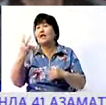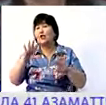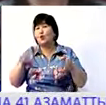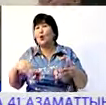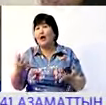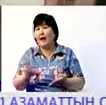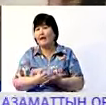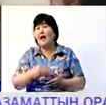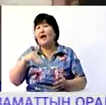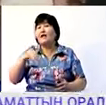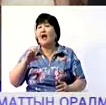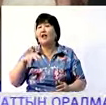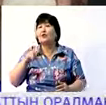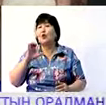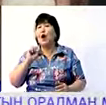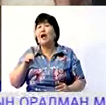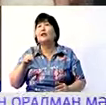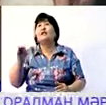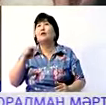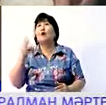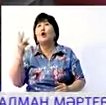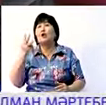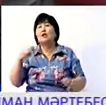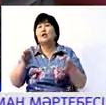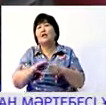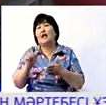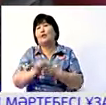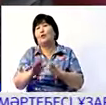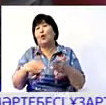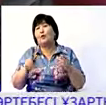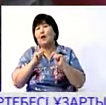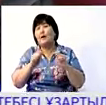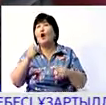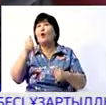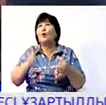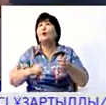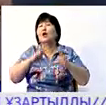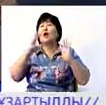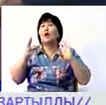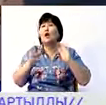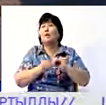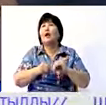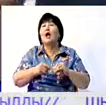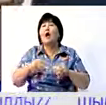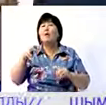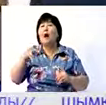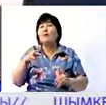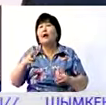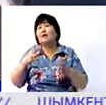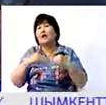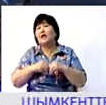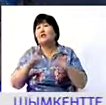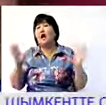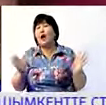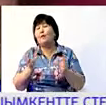ие болса, Талсуатты Жаназаровтар әулеті үшінші дәрежелі дипломмен марапатталды. Сондай-ақ конкурс қорытындысы бойынша Малбағаровтар жанұясы